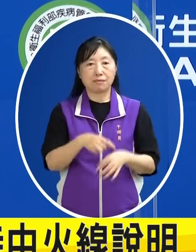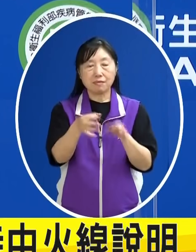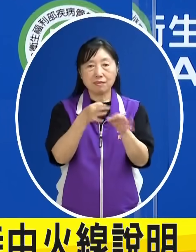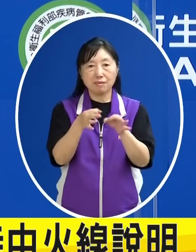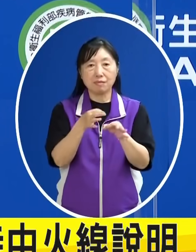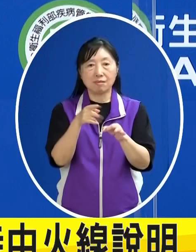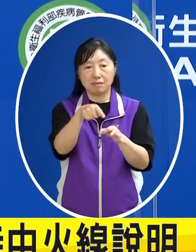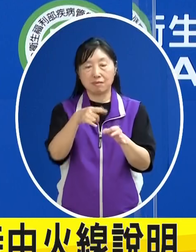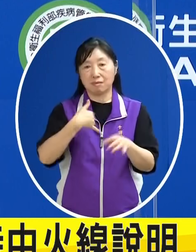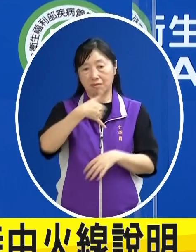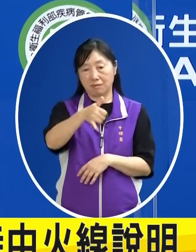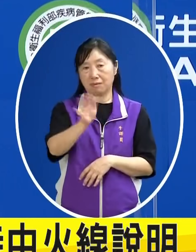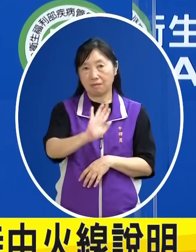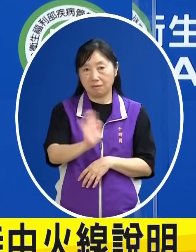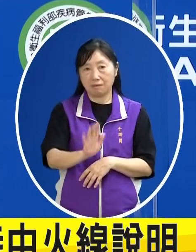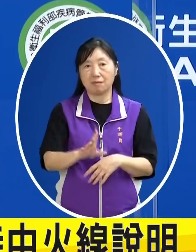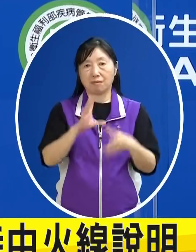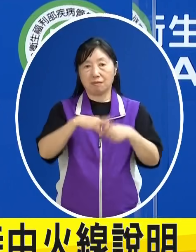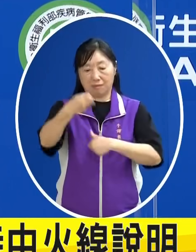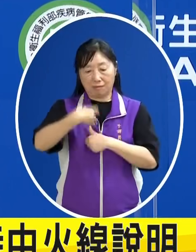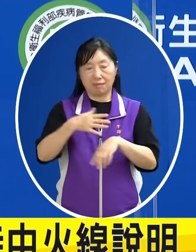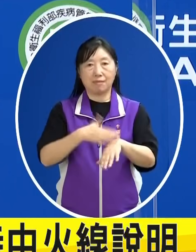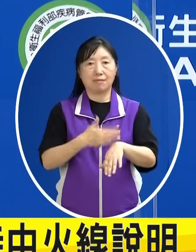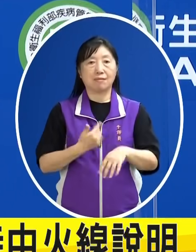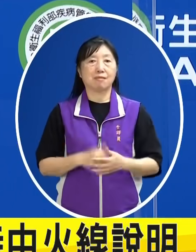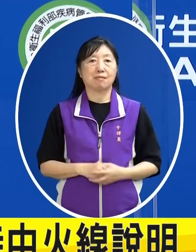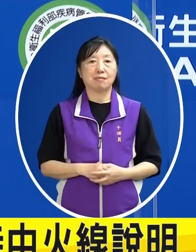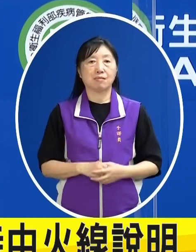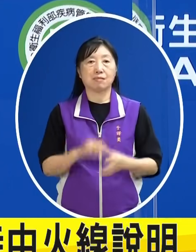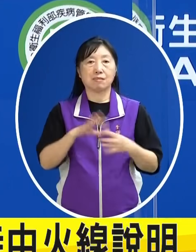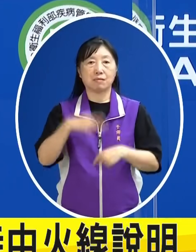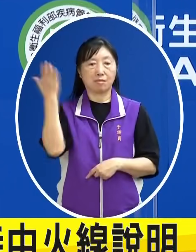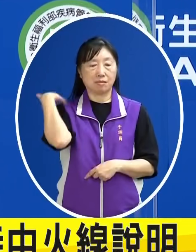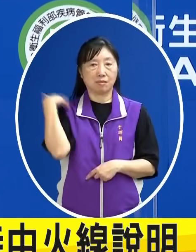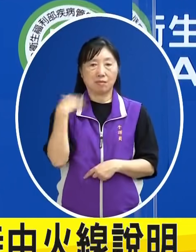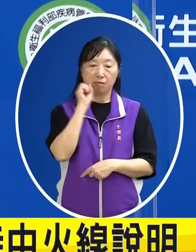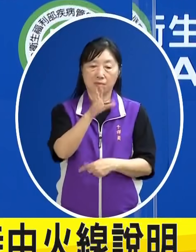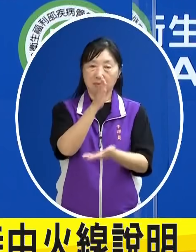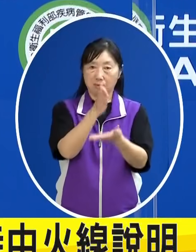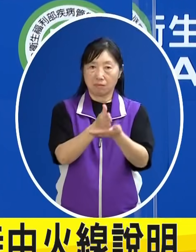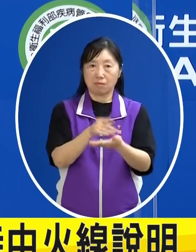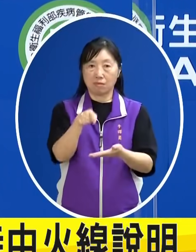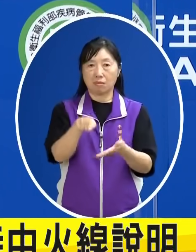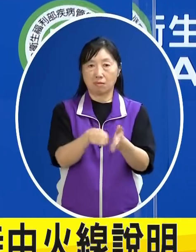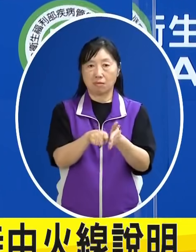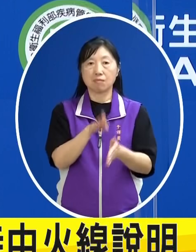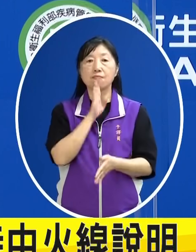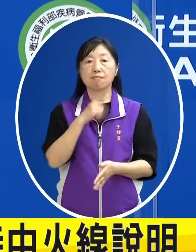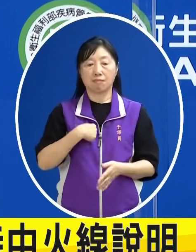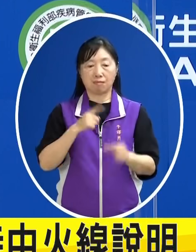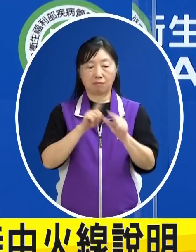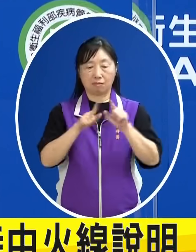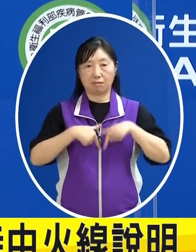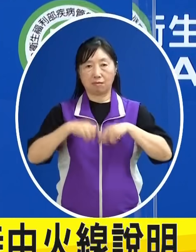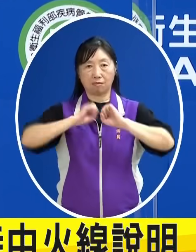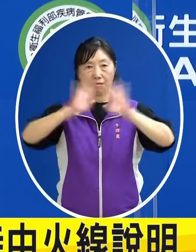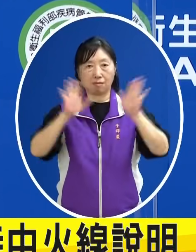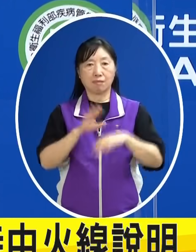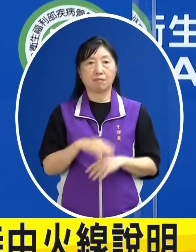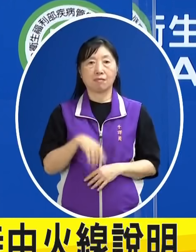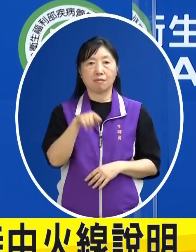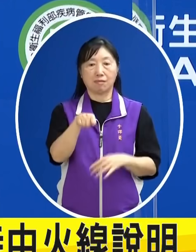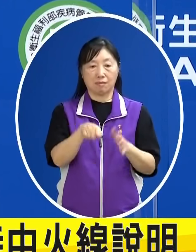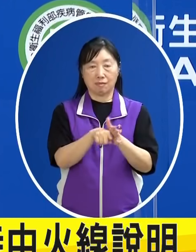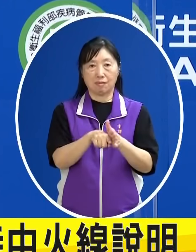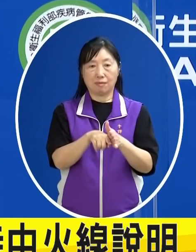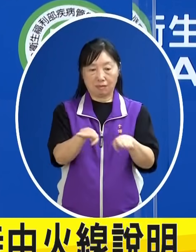低遭到感染的风险。所以在当初停业的时候，当然是由指挥中心来宣布，那这里面再去执